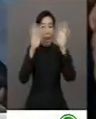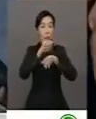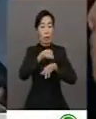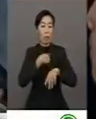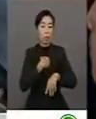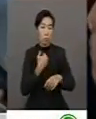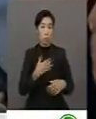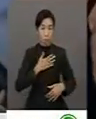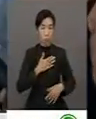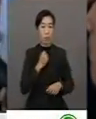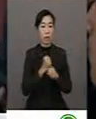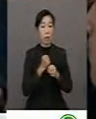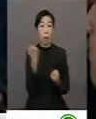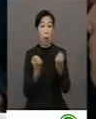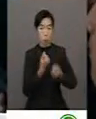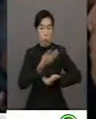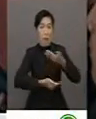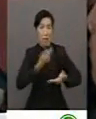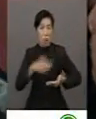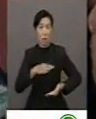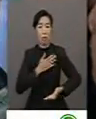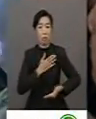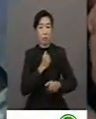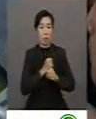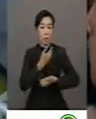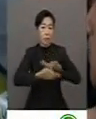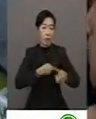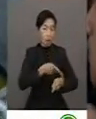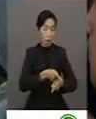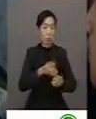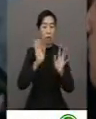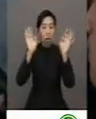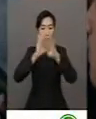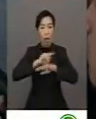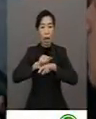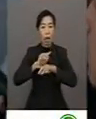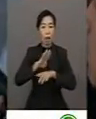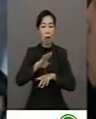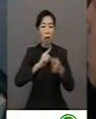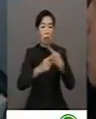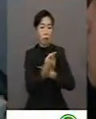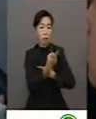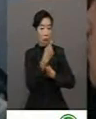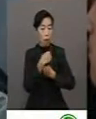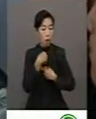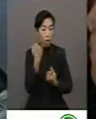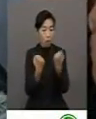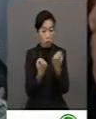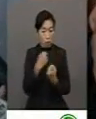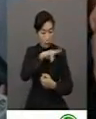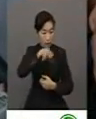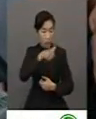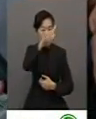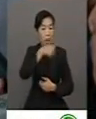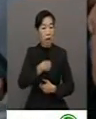ถอยู่แล้วเราทำเกี่ยวกับขายรถอยู่แล้วแล้วก็เหมือนมาถามว่าหารถคันนี้ได้ไหมแต่ก็ไม่ใช่คันแรกหาป่ะ